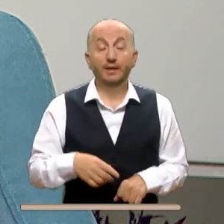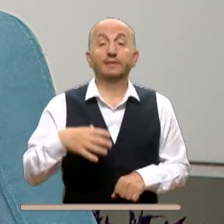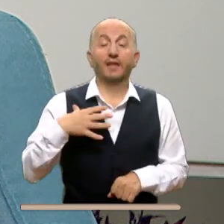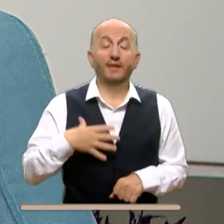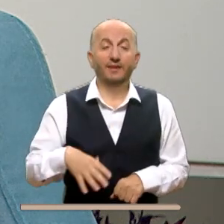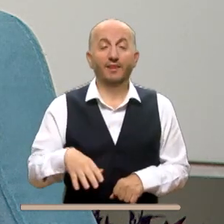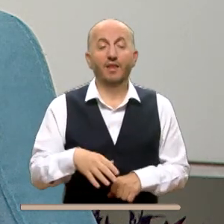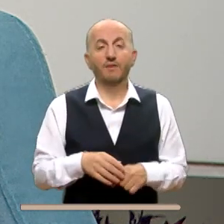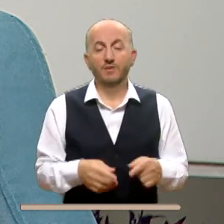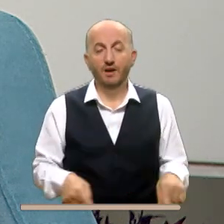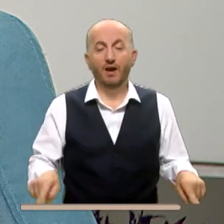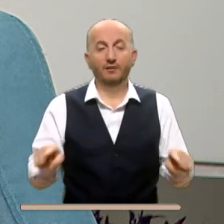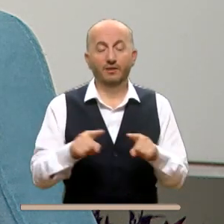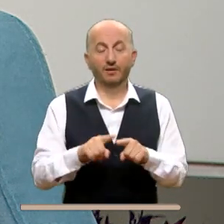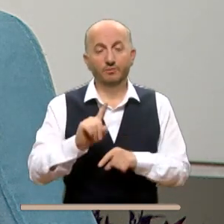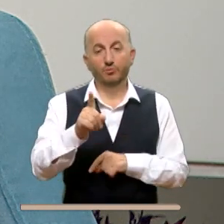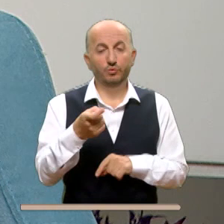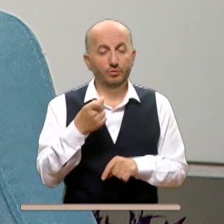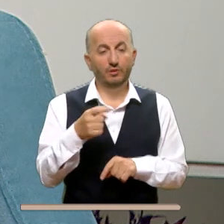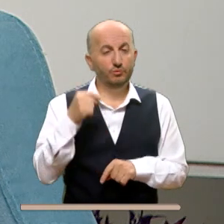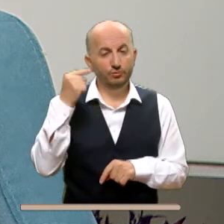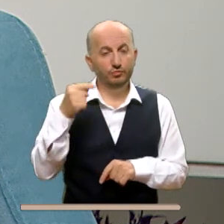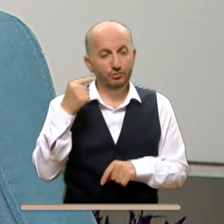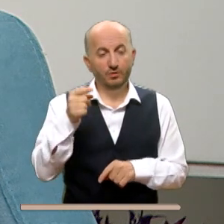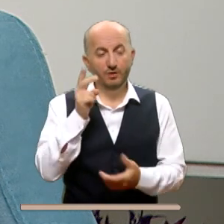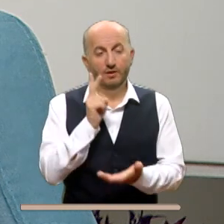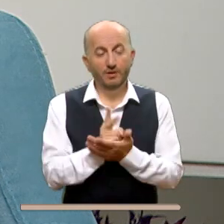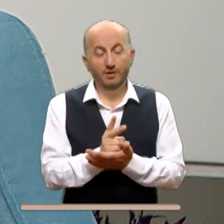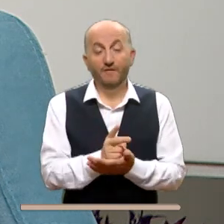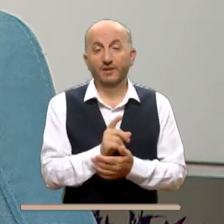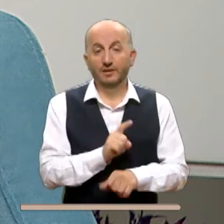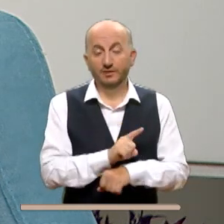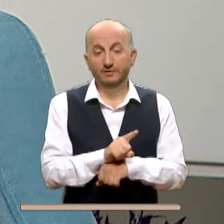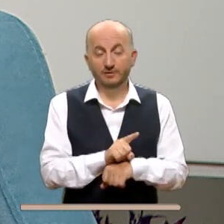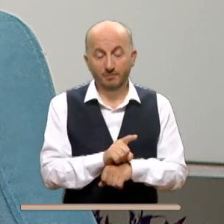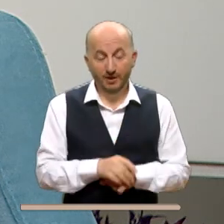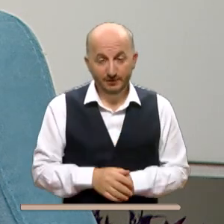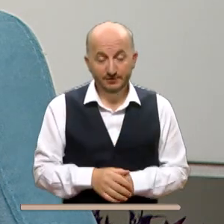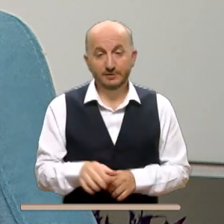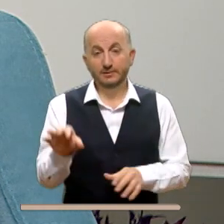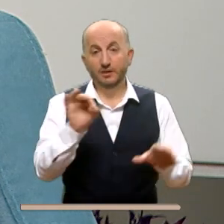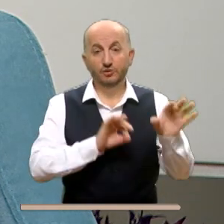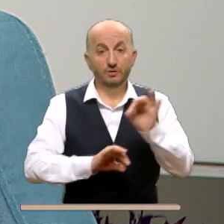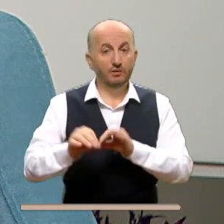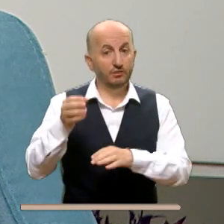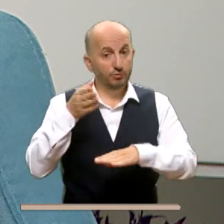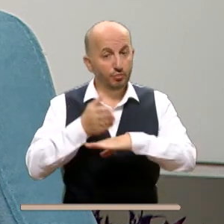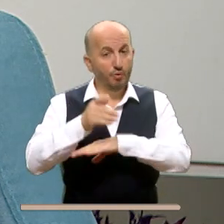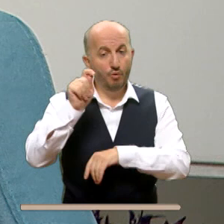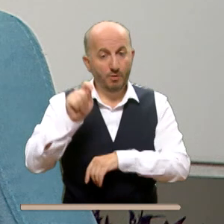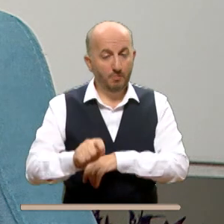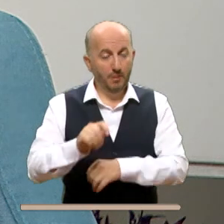İstedikleri bir alanı bulduklarını düşündüklerinde, kararlarını verdiklerinde dahi tercihlerini sağlıklı yapabilmek